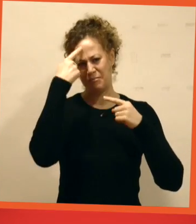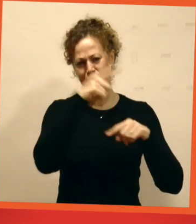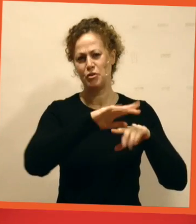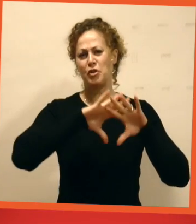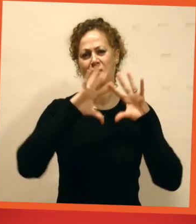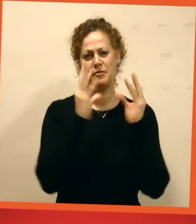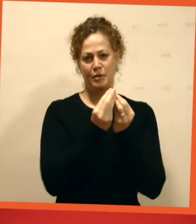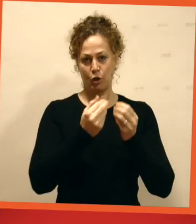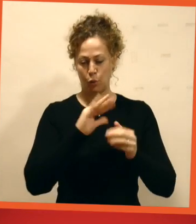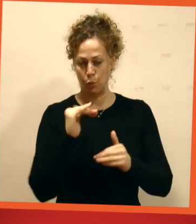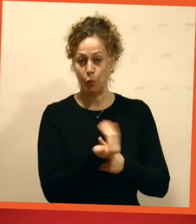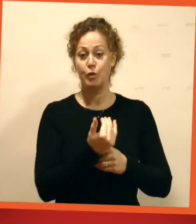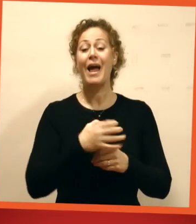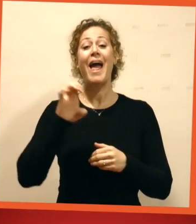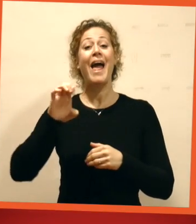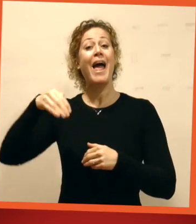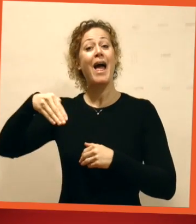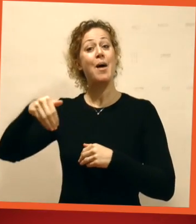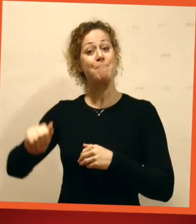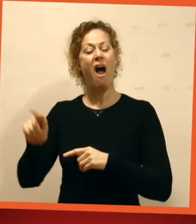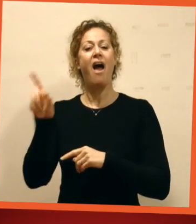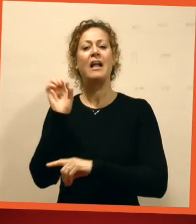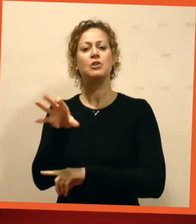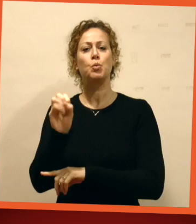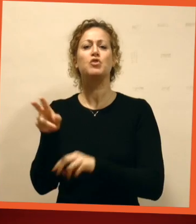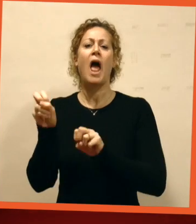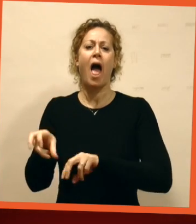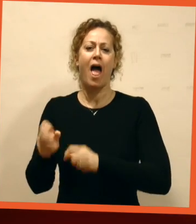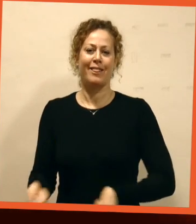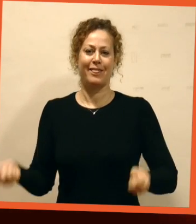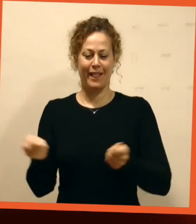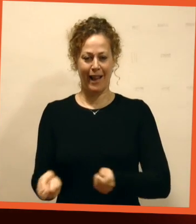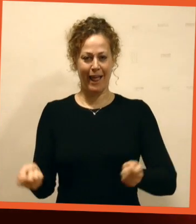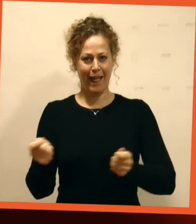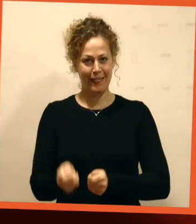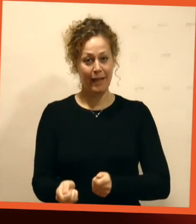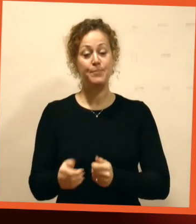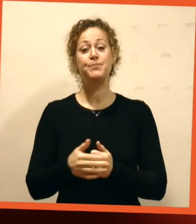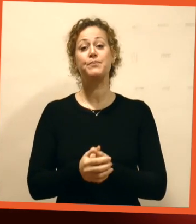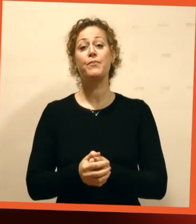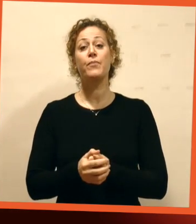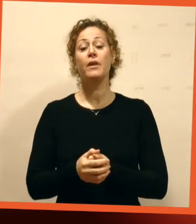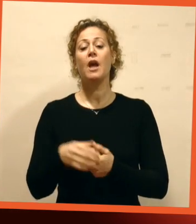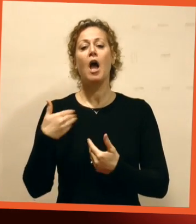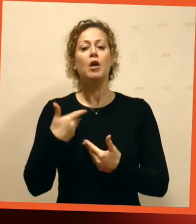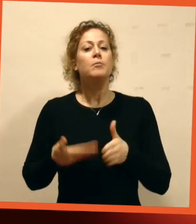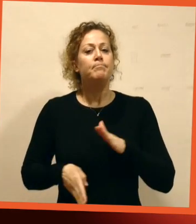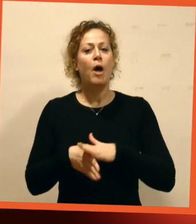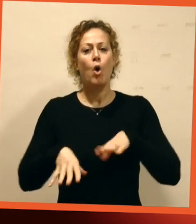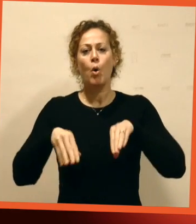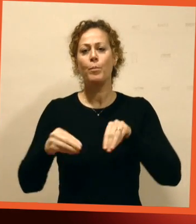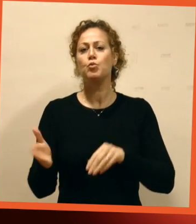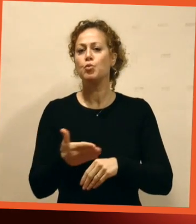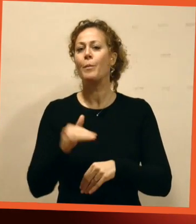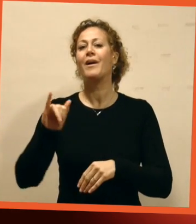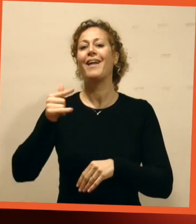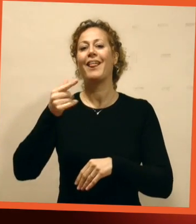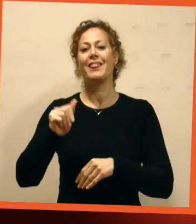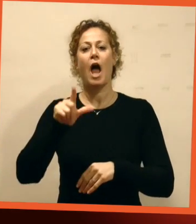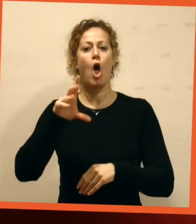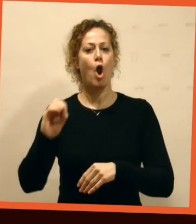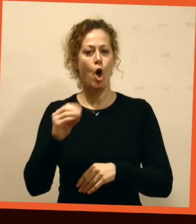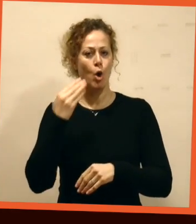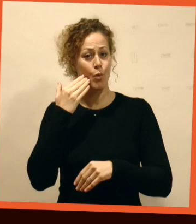porterà l'esperienza diretta con i corsi, sì, da istruttrice atleta. Ciao. Buongiorno, Emma. Buongiorno. Io partirei subito con te, Italo, prendo